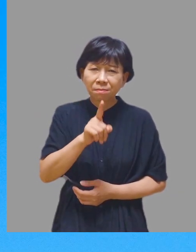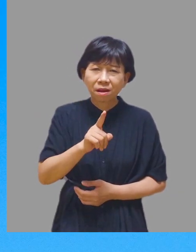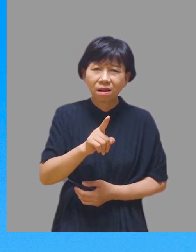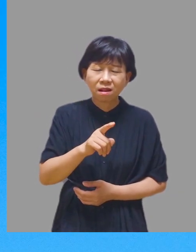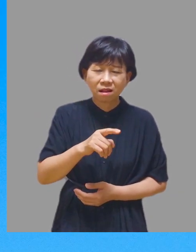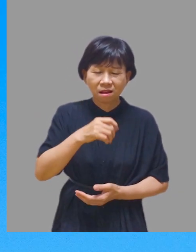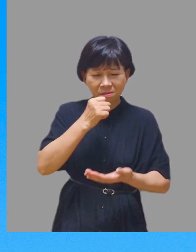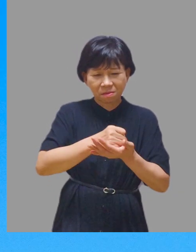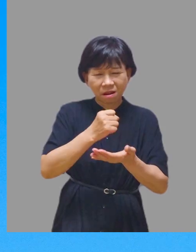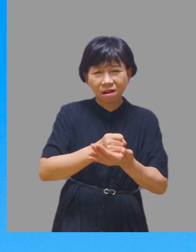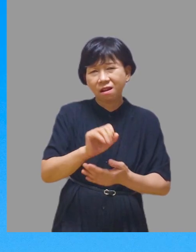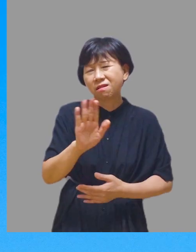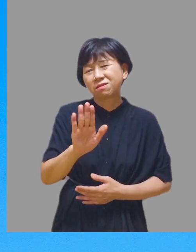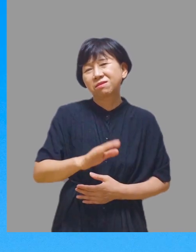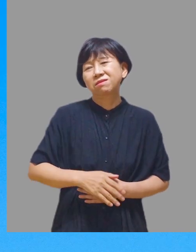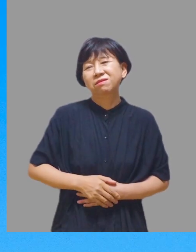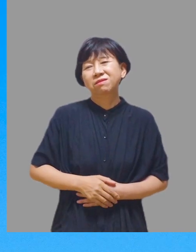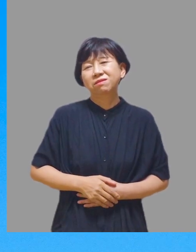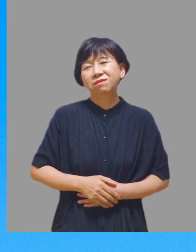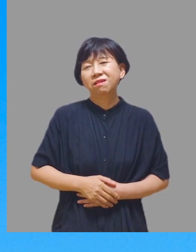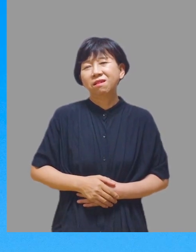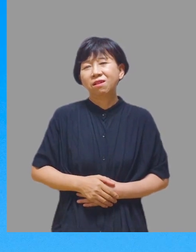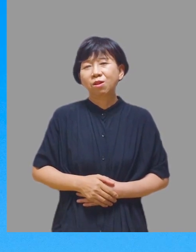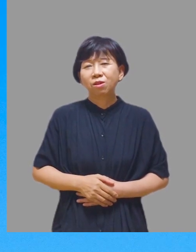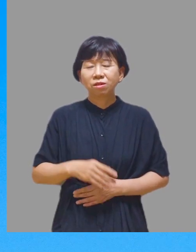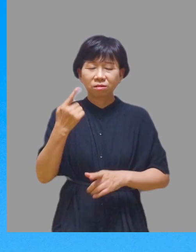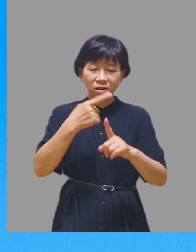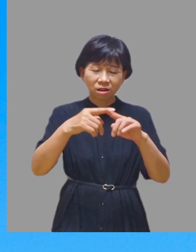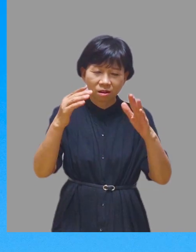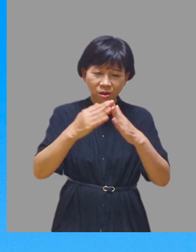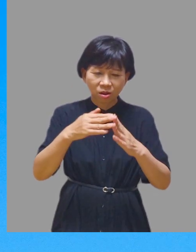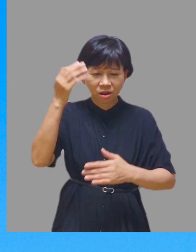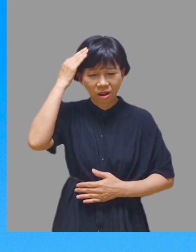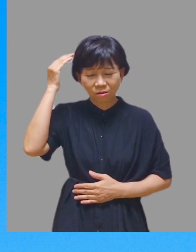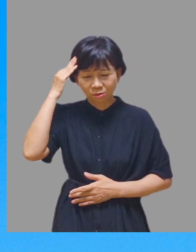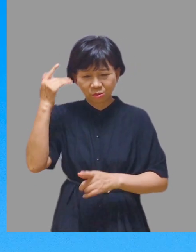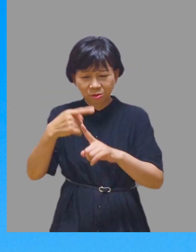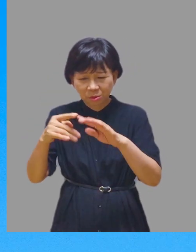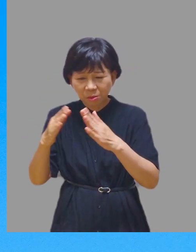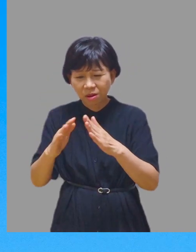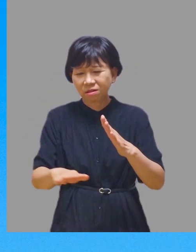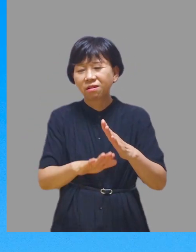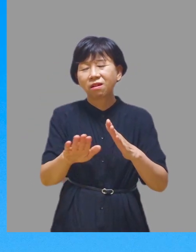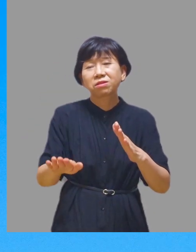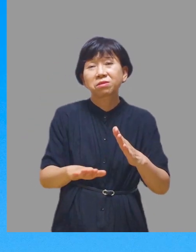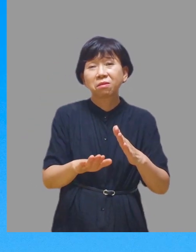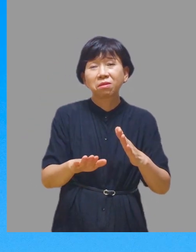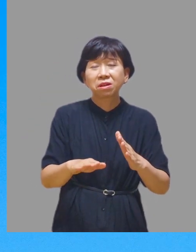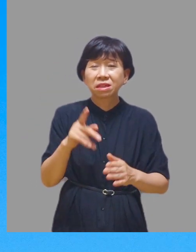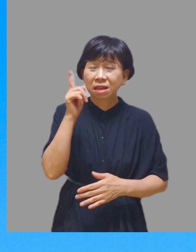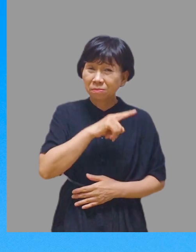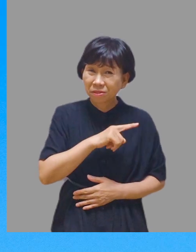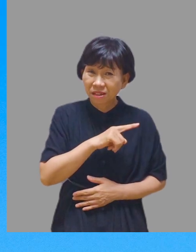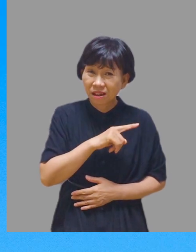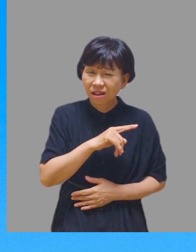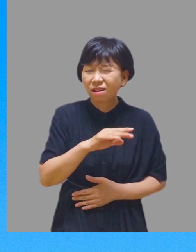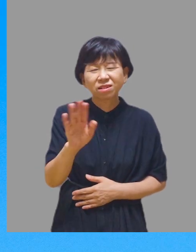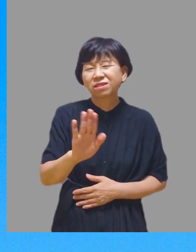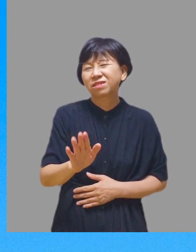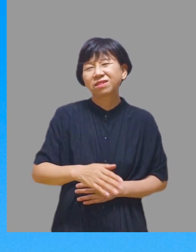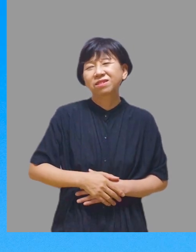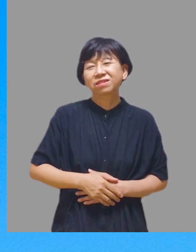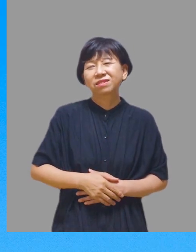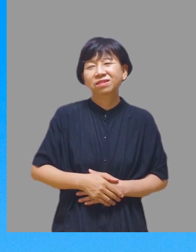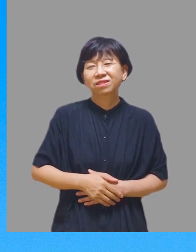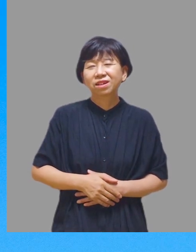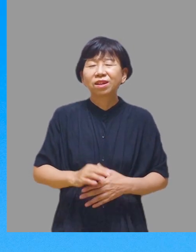아닙니다. 한국교회를, 우리의 가정들을 지금 안 좋게 이야기하는 게 아닙니다. 기도가 멈춘 자리, 말씀이